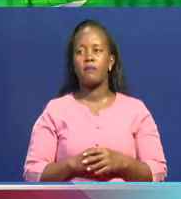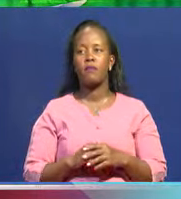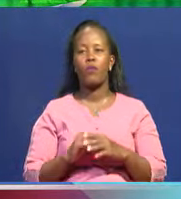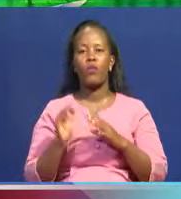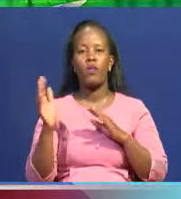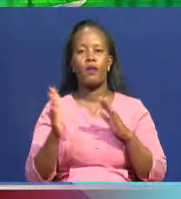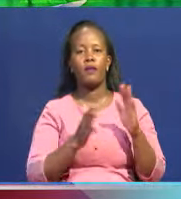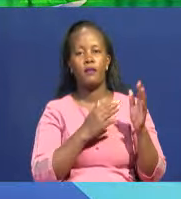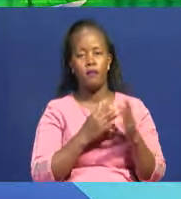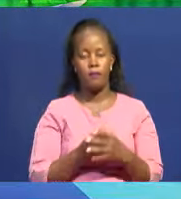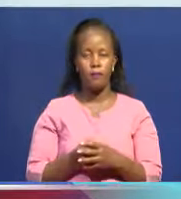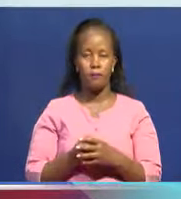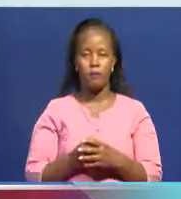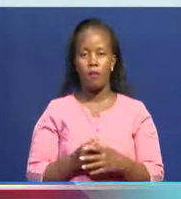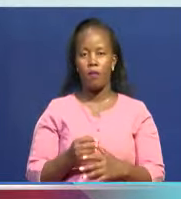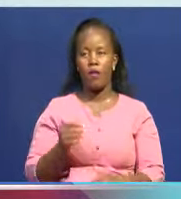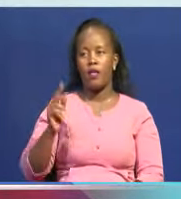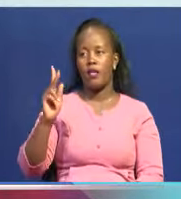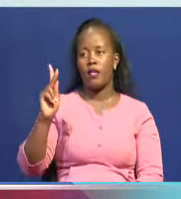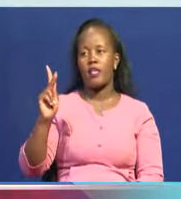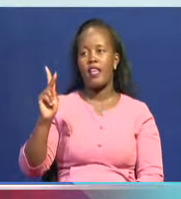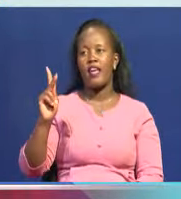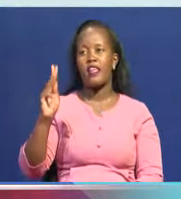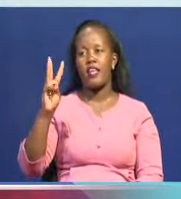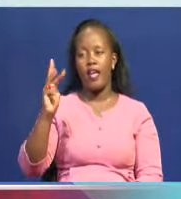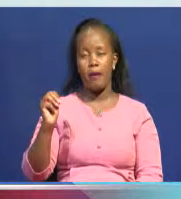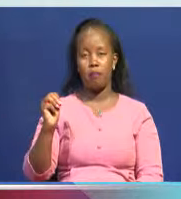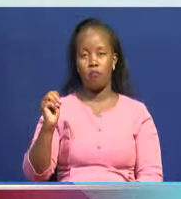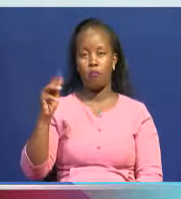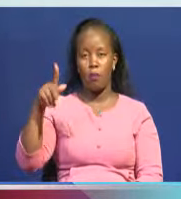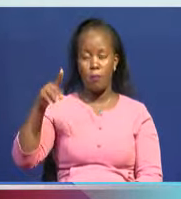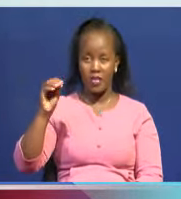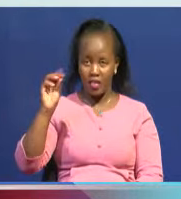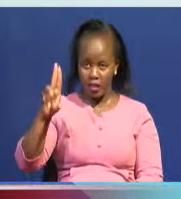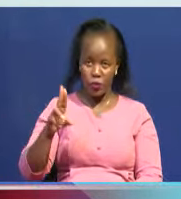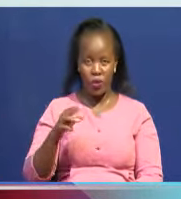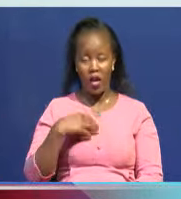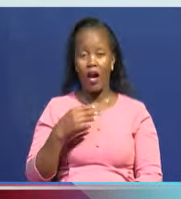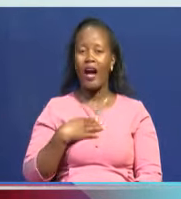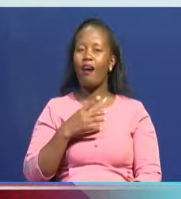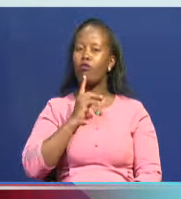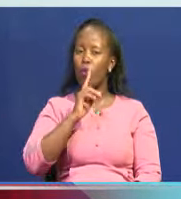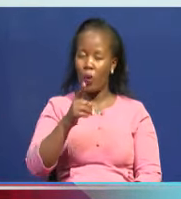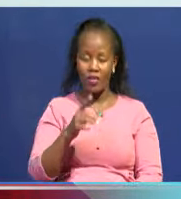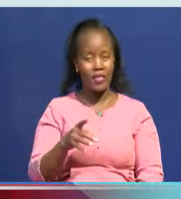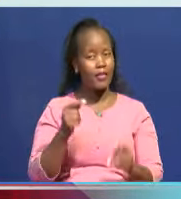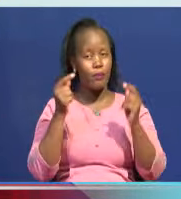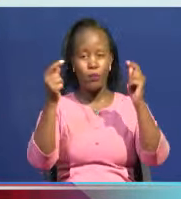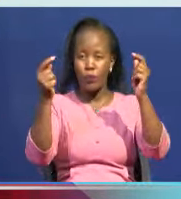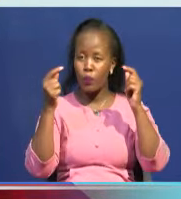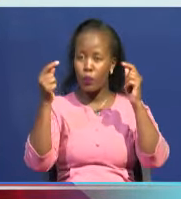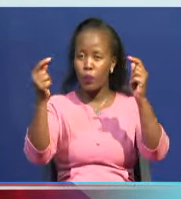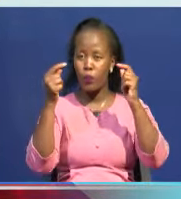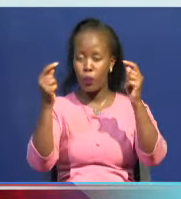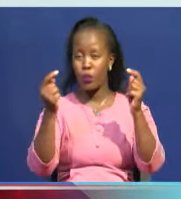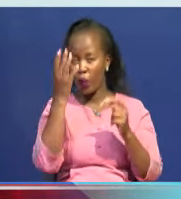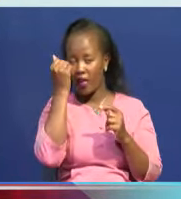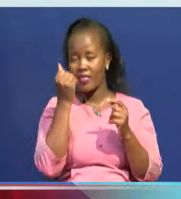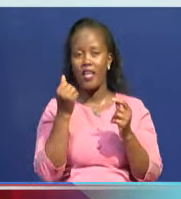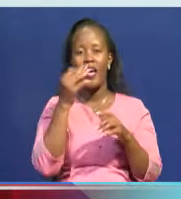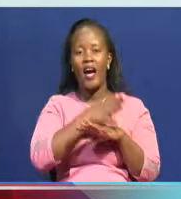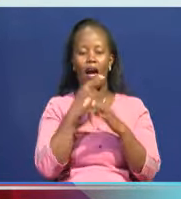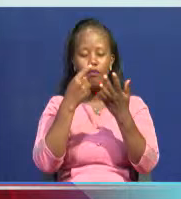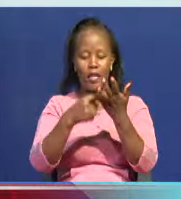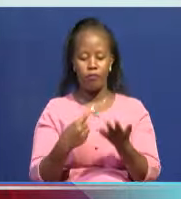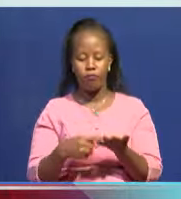Na wataalamu wa matibabu wametishia kugoma baada ya mazungumzo baina yao na wizara ya afya kuhusu malalamishi yao kugonga